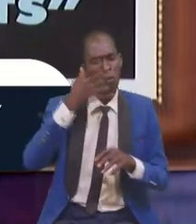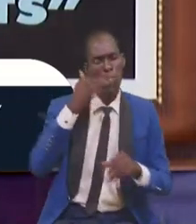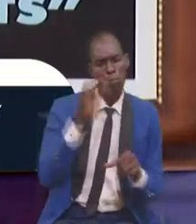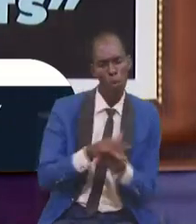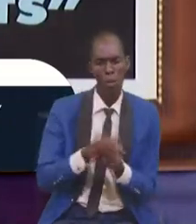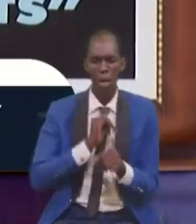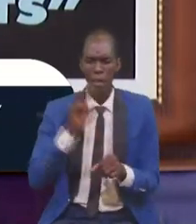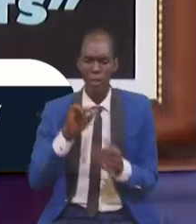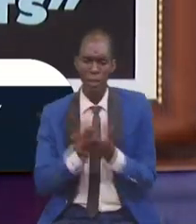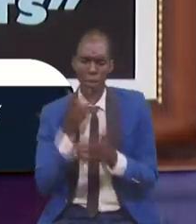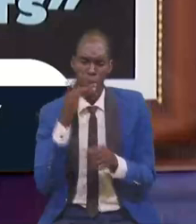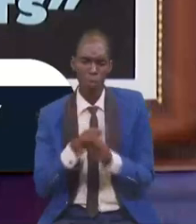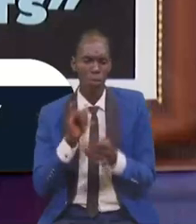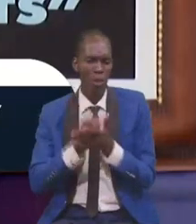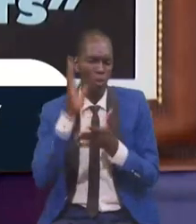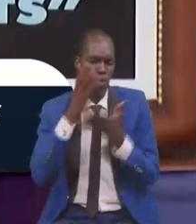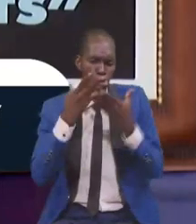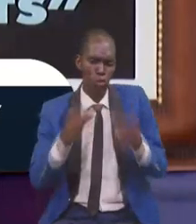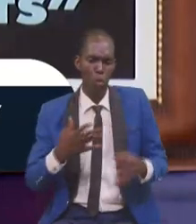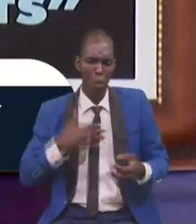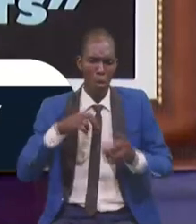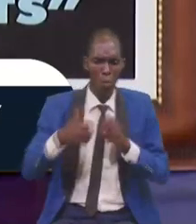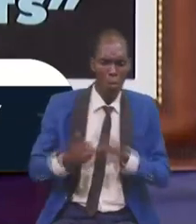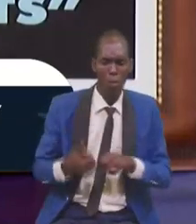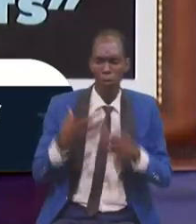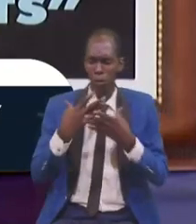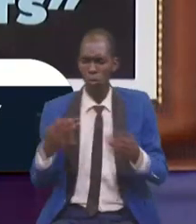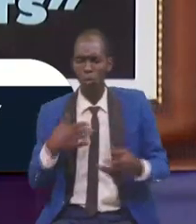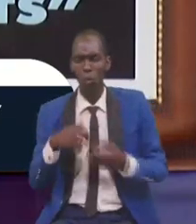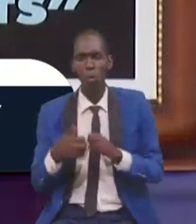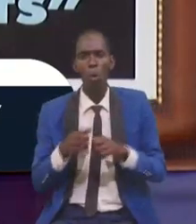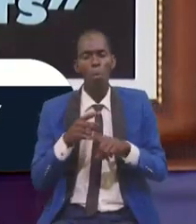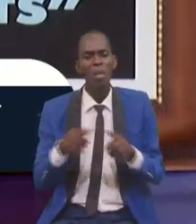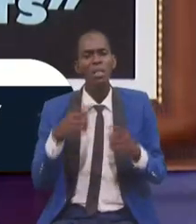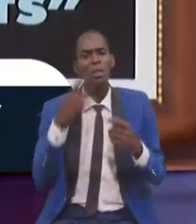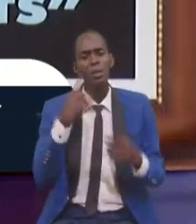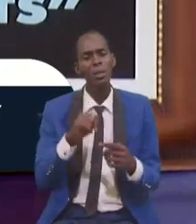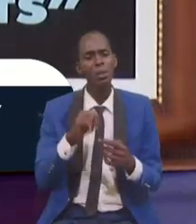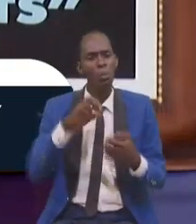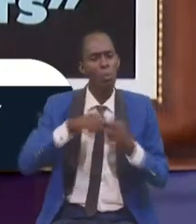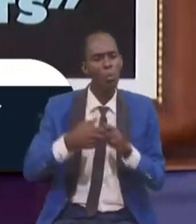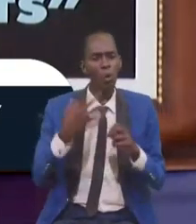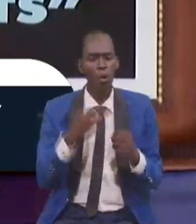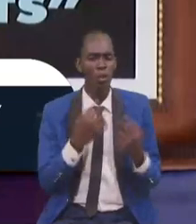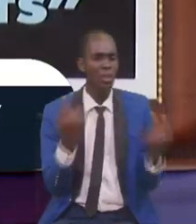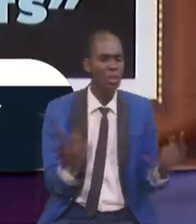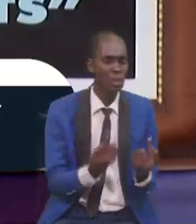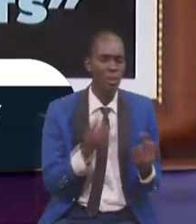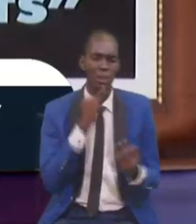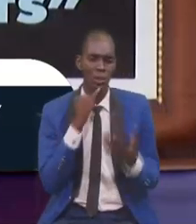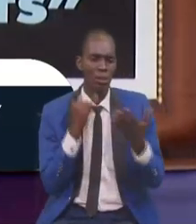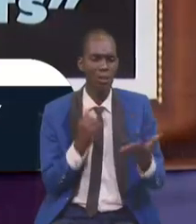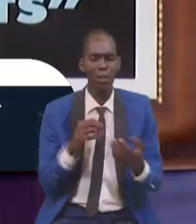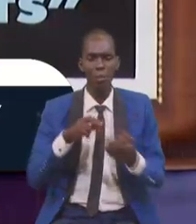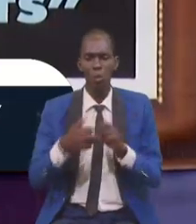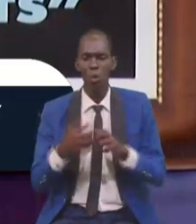promesse pour résoudre mon mal. Mais le problème du péché dans la vie de quelqu'un, le problème de maladie dans la vie de quelqu'un,